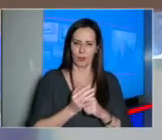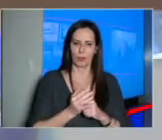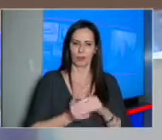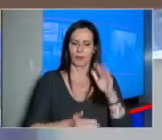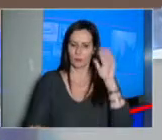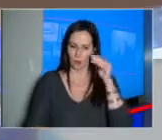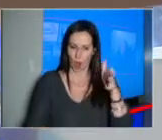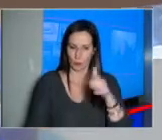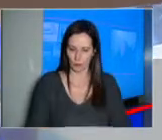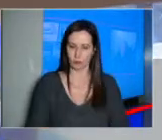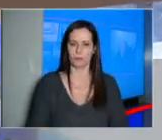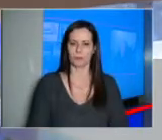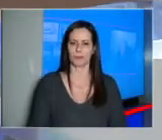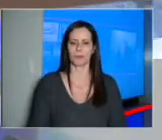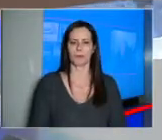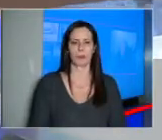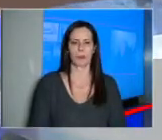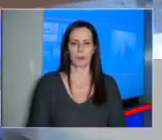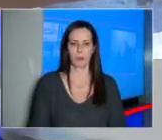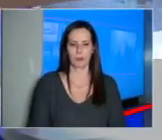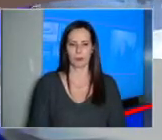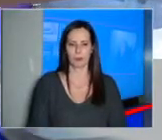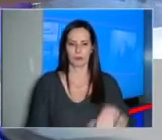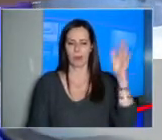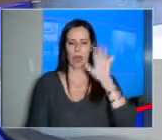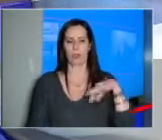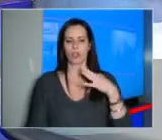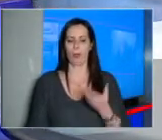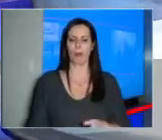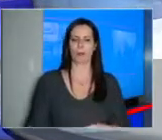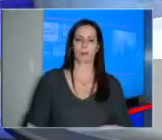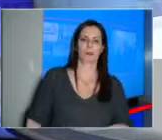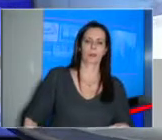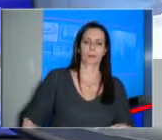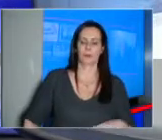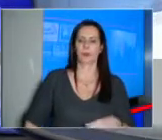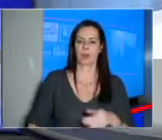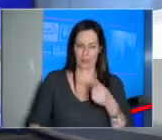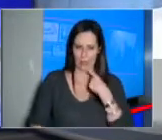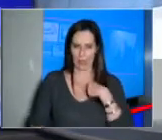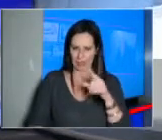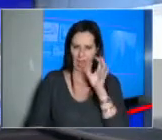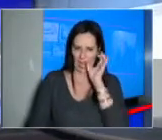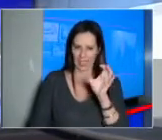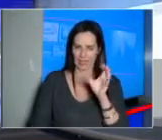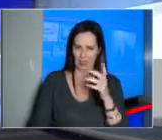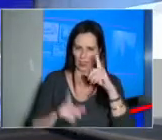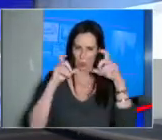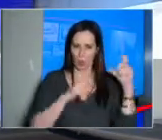עמק ישראל. דוד, ערב טוב, מה שלומך? היי, הני, מה שלומך? בסדר, תודה. תגיד לי, אתה צפית